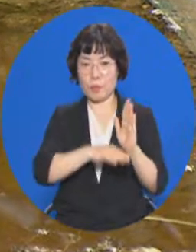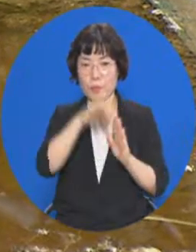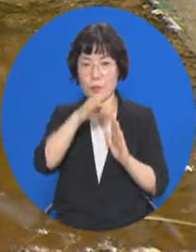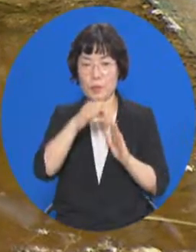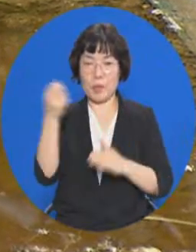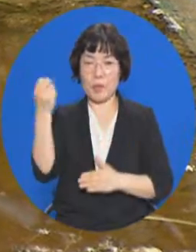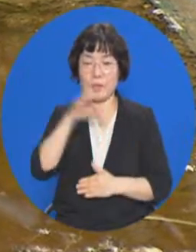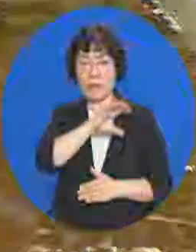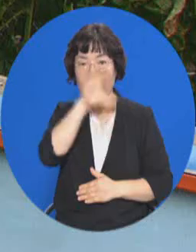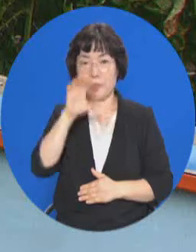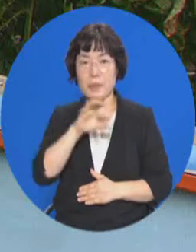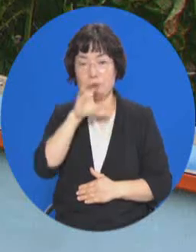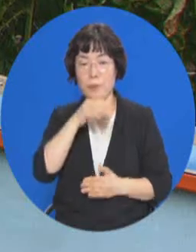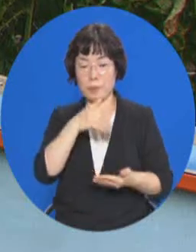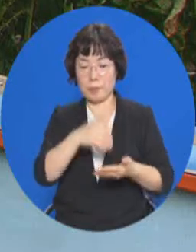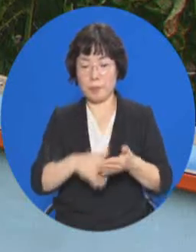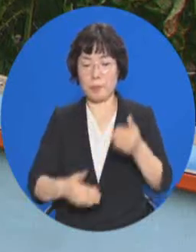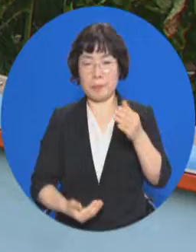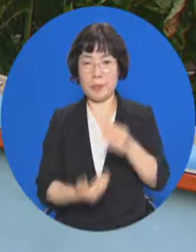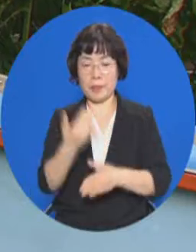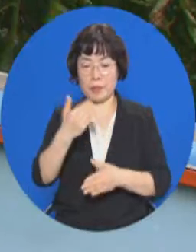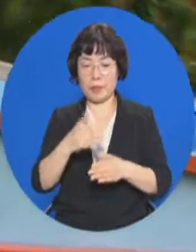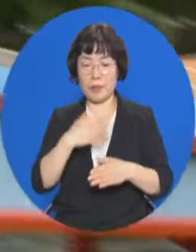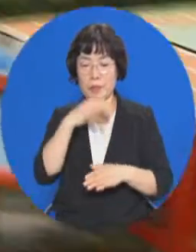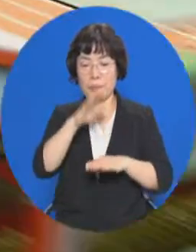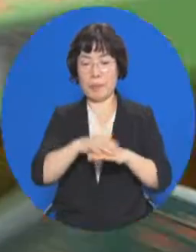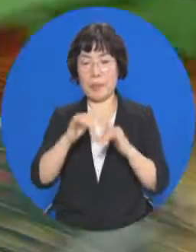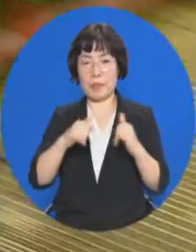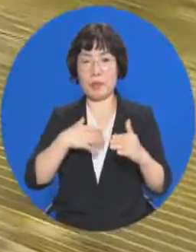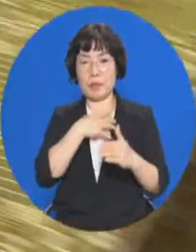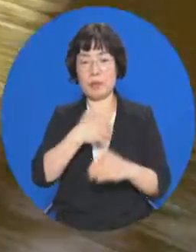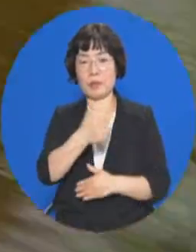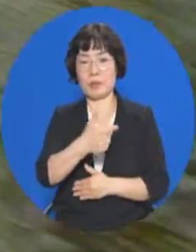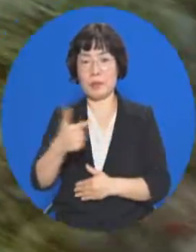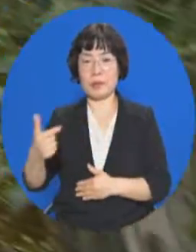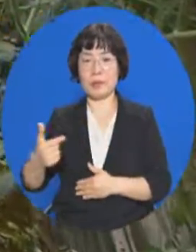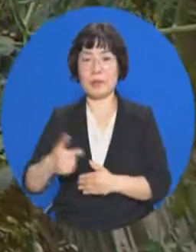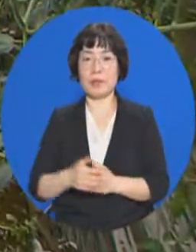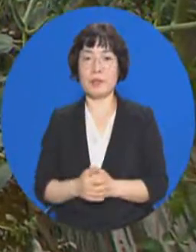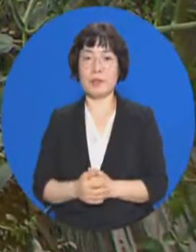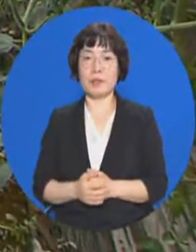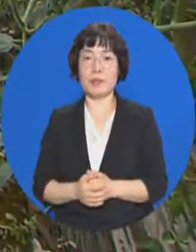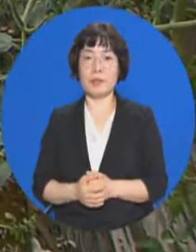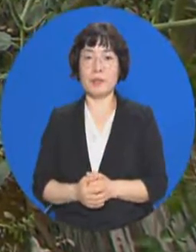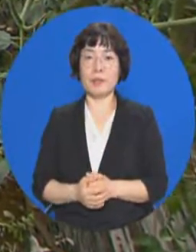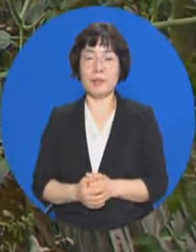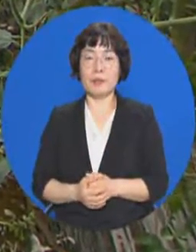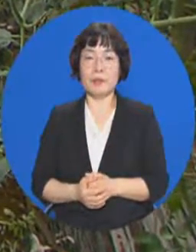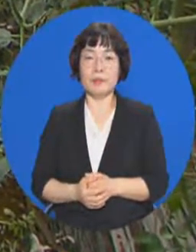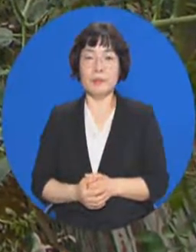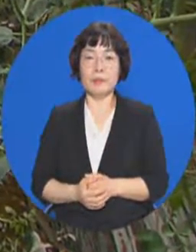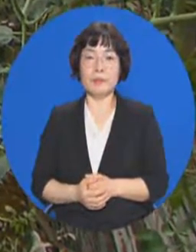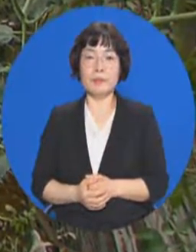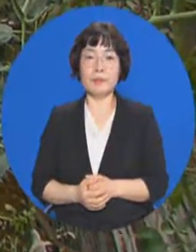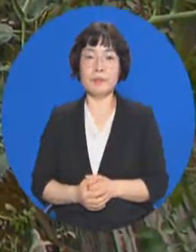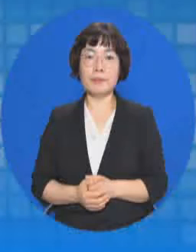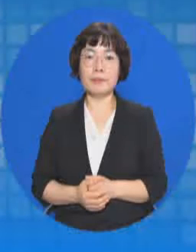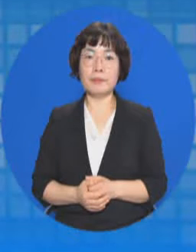수 있다는 우려 속에 우기를 맞는 농민들의 불안감도 점차 커지고 있습니다. MBC 뉴스 김종수입니다.